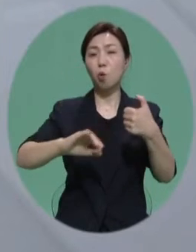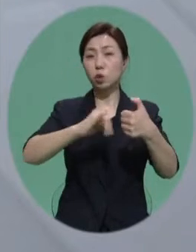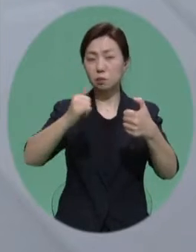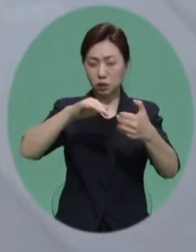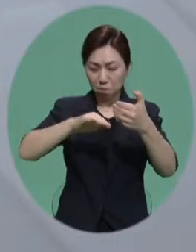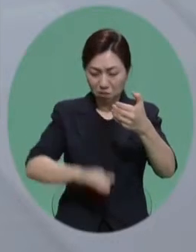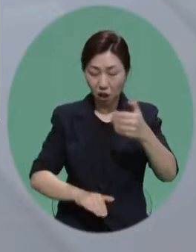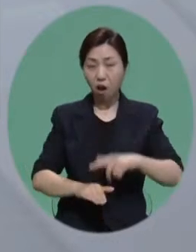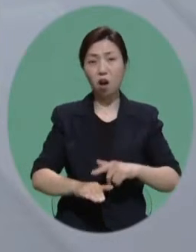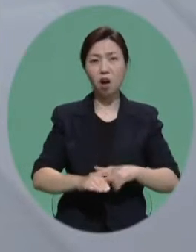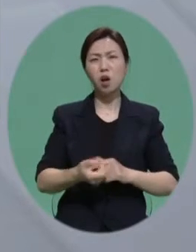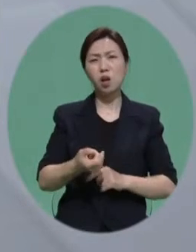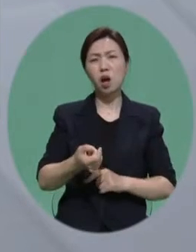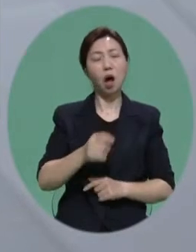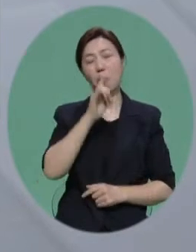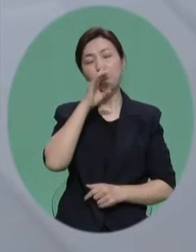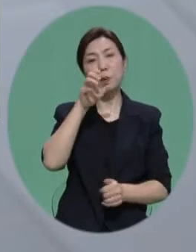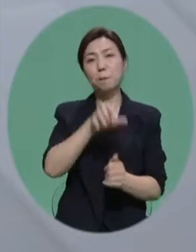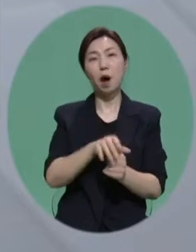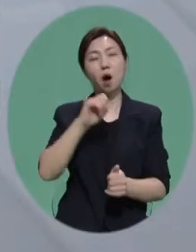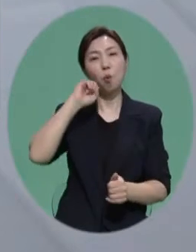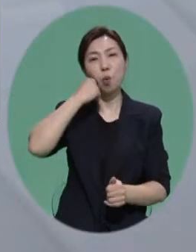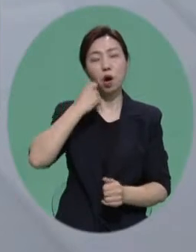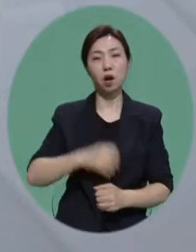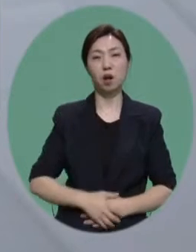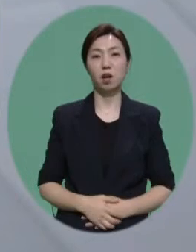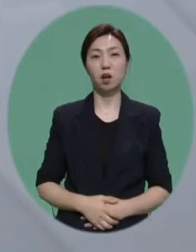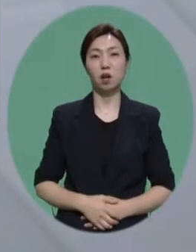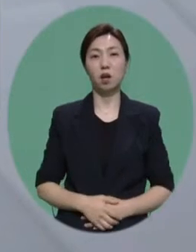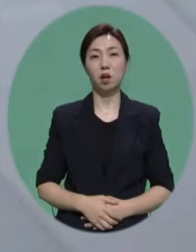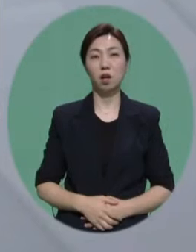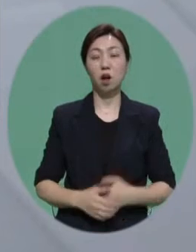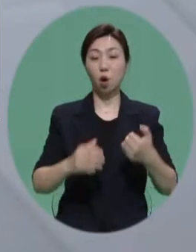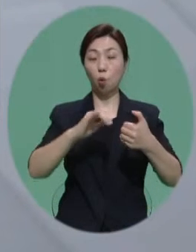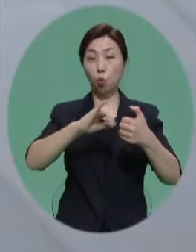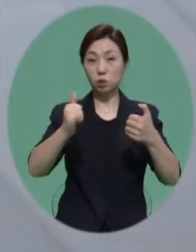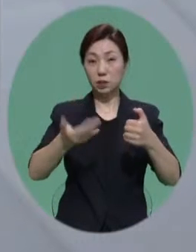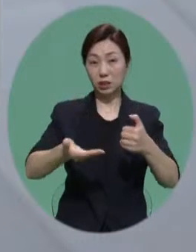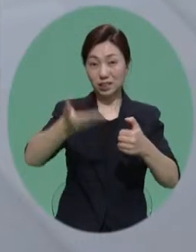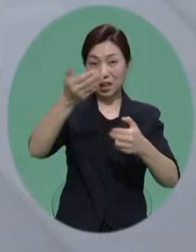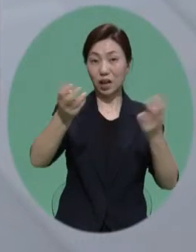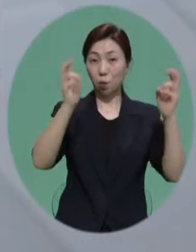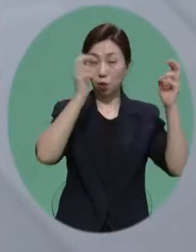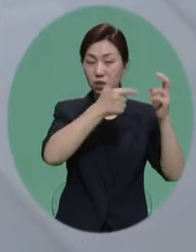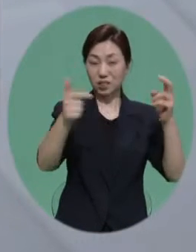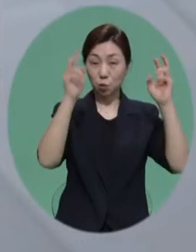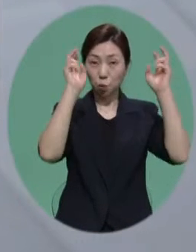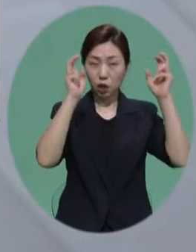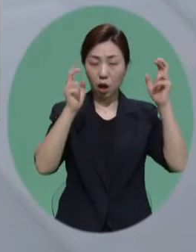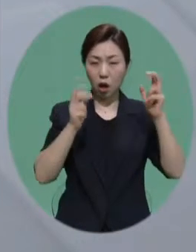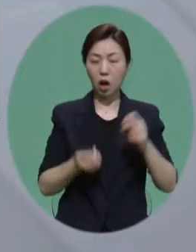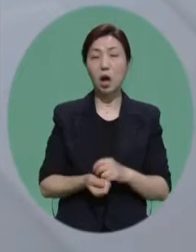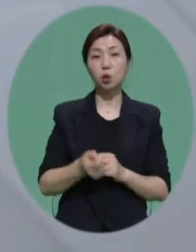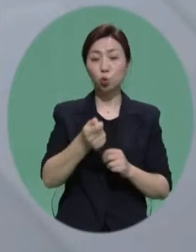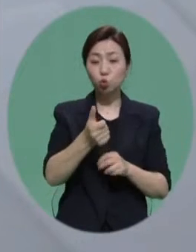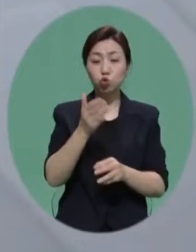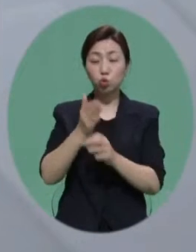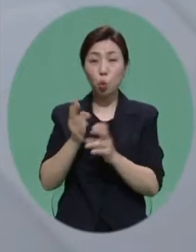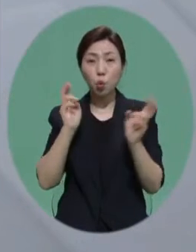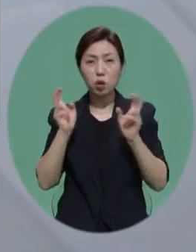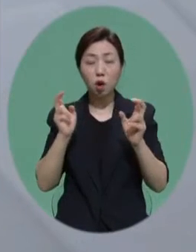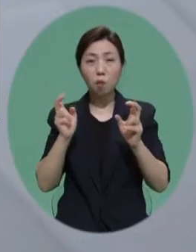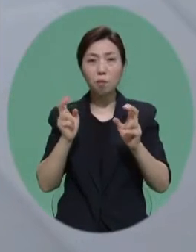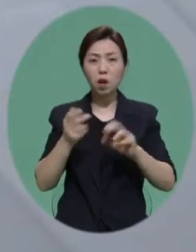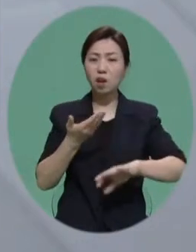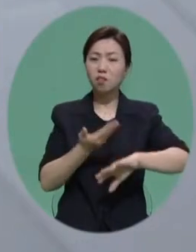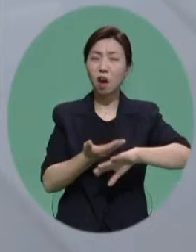5인 미만 사업장 이나 사람 목숨은 똑같은데 어 이렇게 차별을 두는 것이 좀 인성 10 후보님 공정의